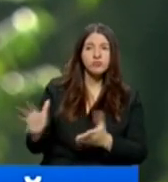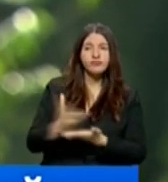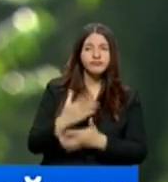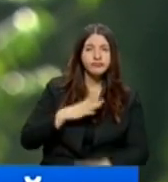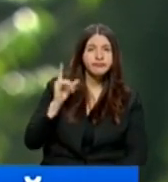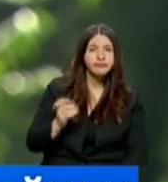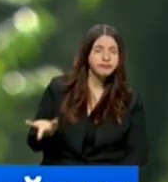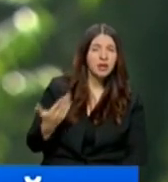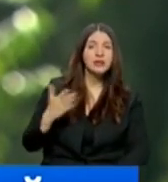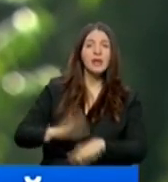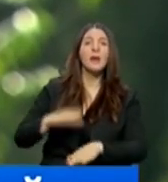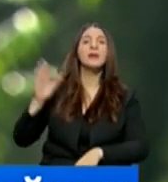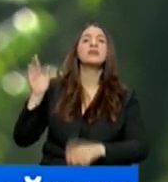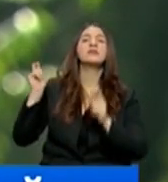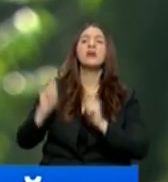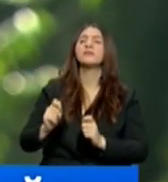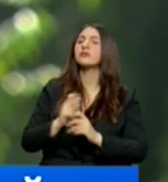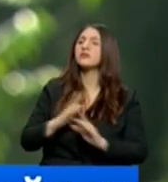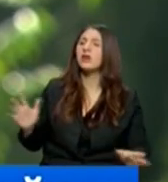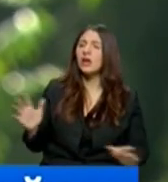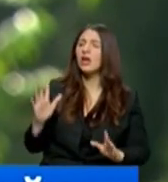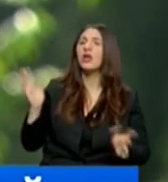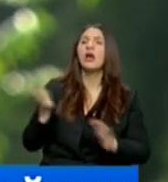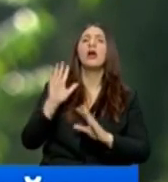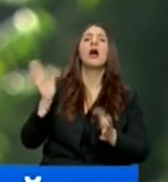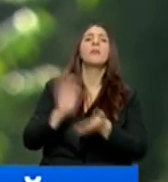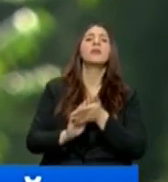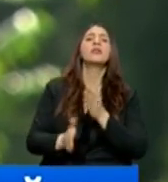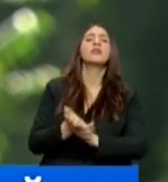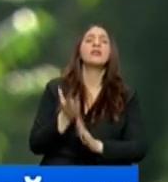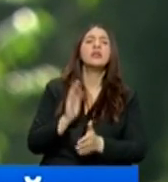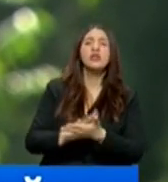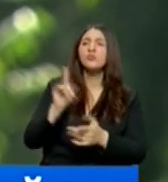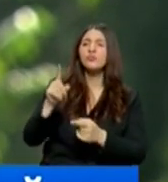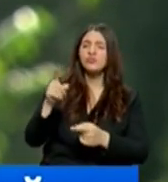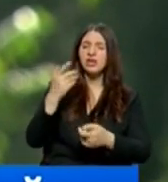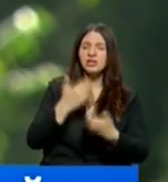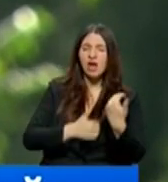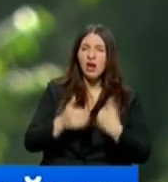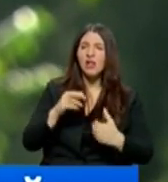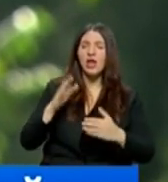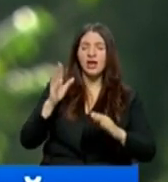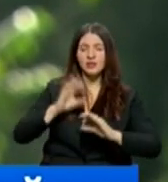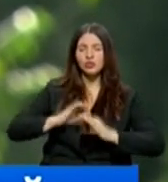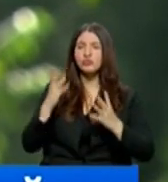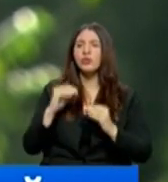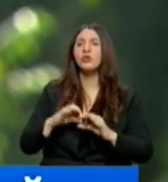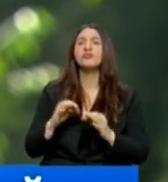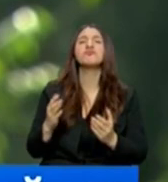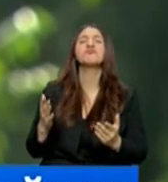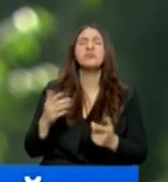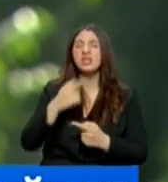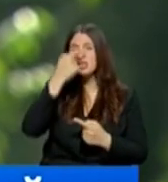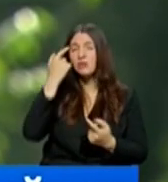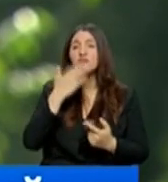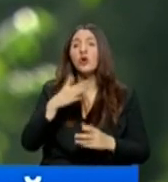diye. Ne yaparlarsa yapsınlar. Cin şişeden çıkmış vaziyette. Bunların yaralara derman olma şansı yok. Türkiye'nin